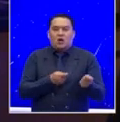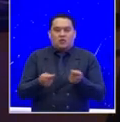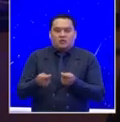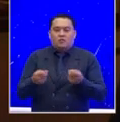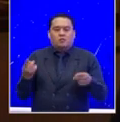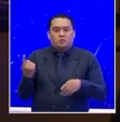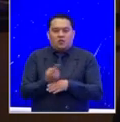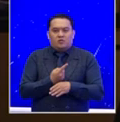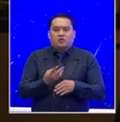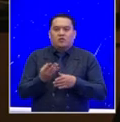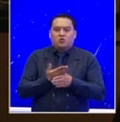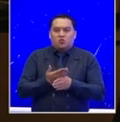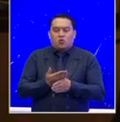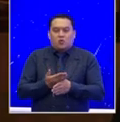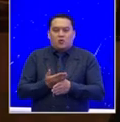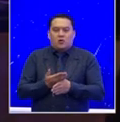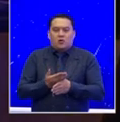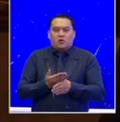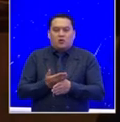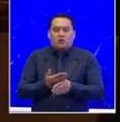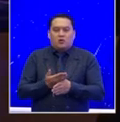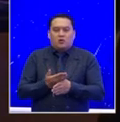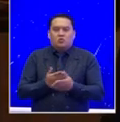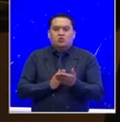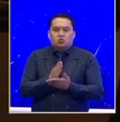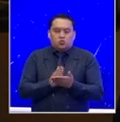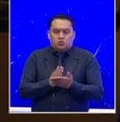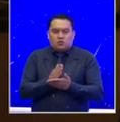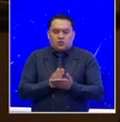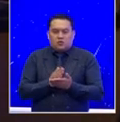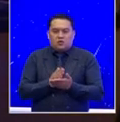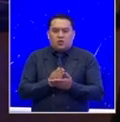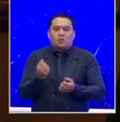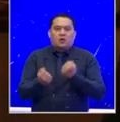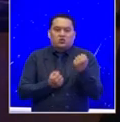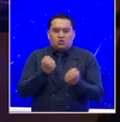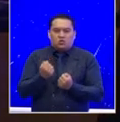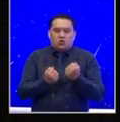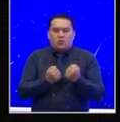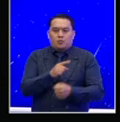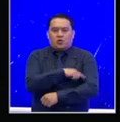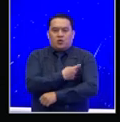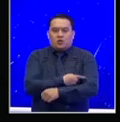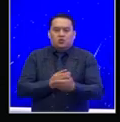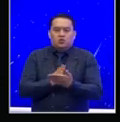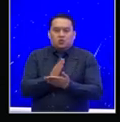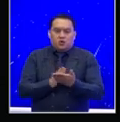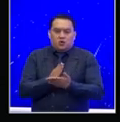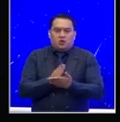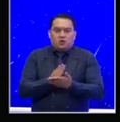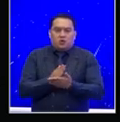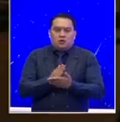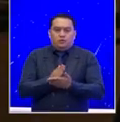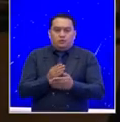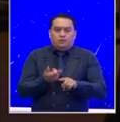необходимости, транспорт коммунальных и аварийных служб, инкассаторских автомашин, для медицинских работников, для других